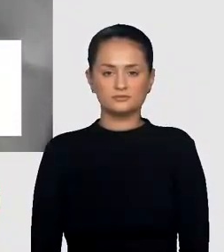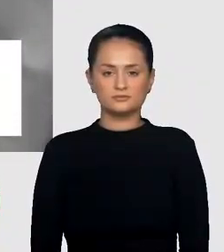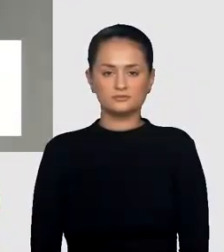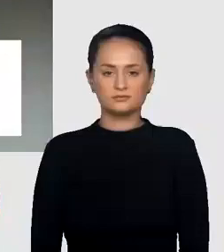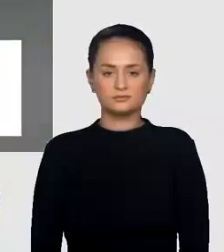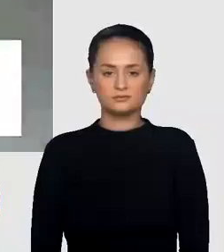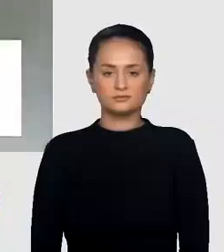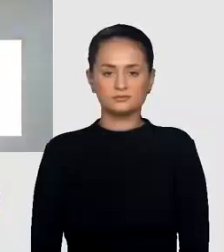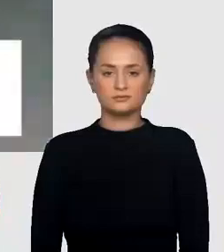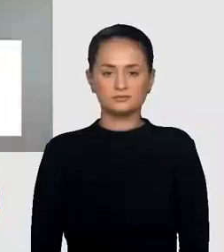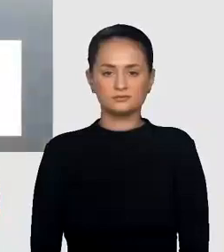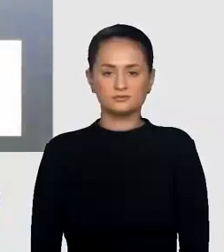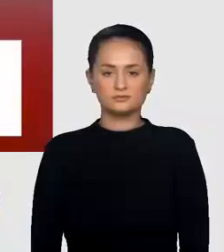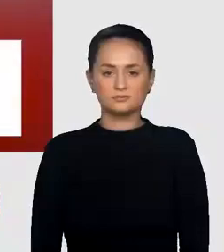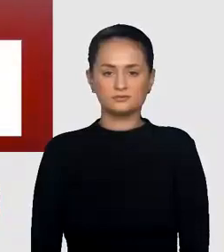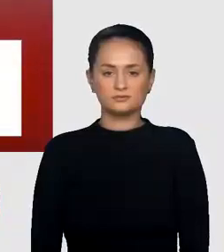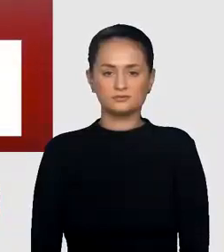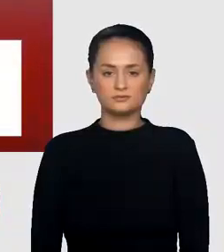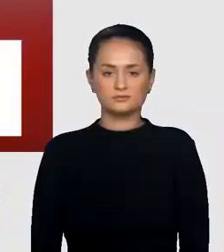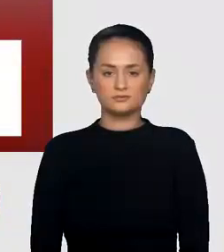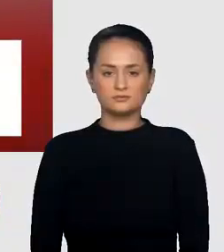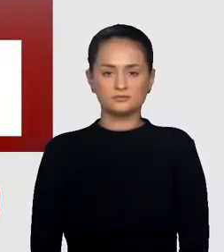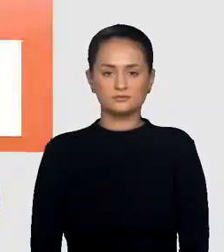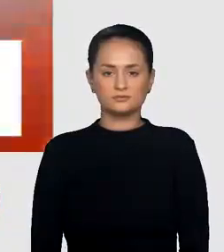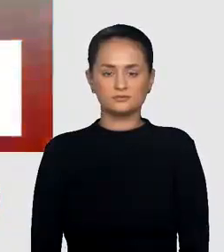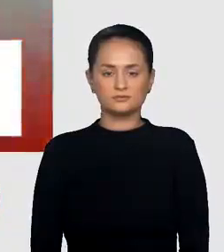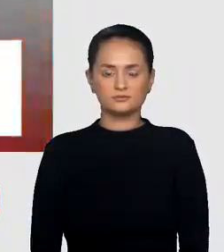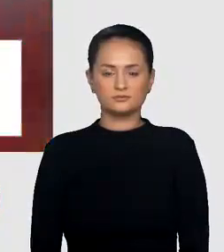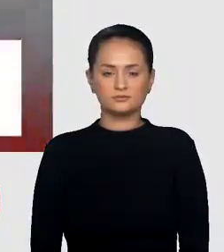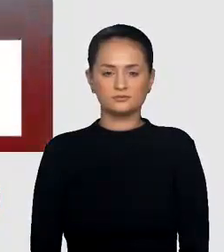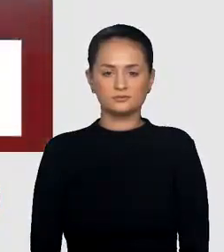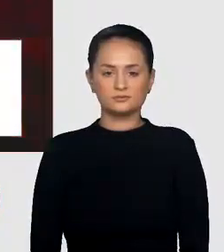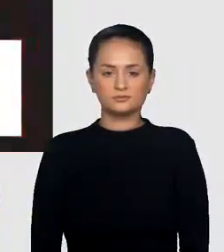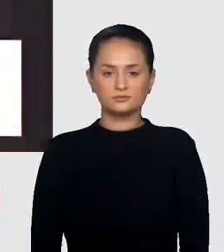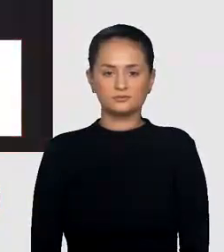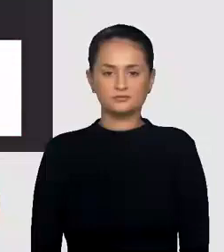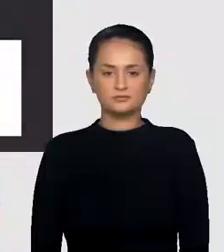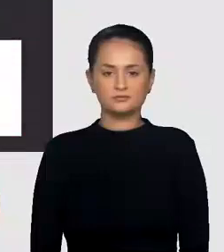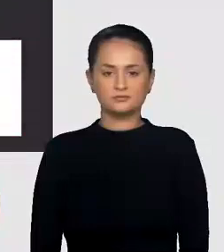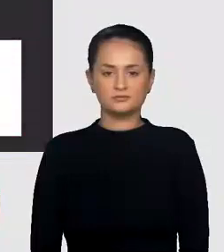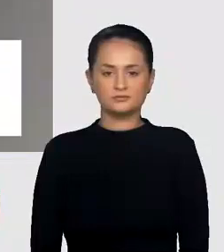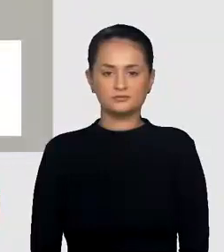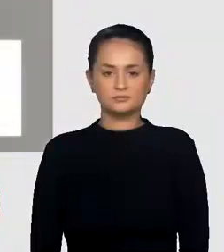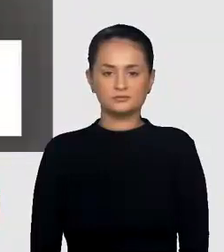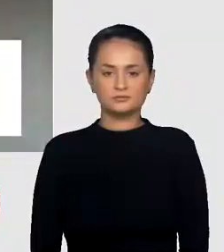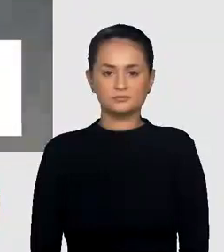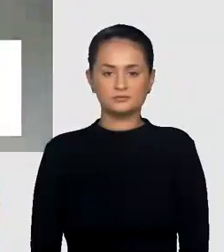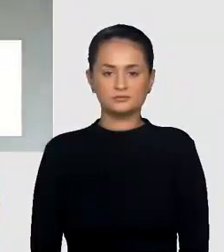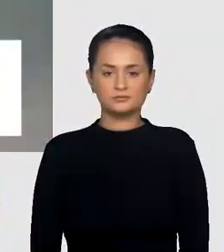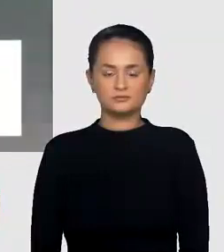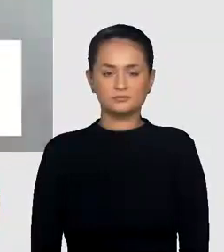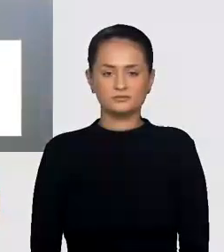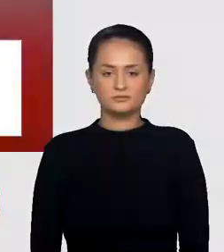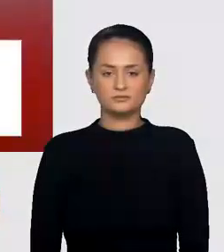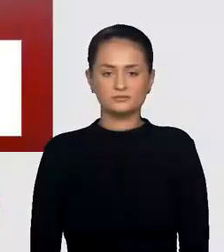Hezbollah. De altfel, știm că SUA au cerut Israelului să nu lanseze o campanie militară împotriva organizației din Liban, din